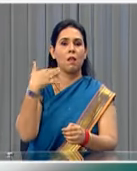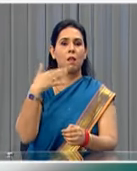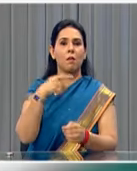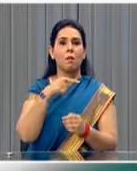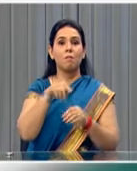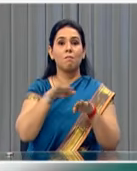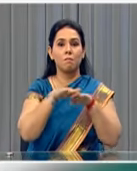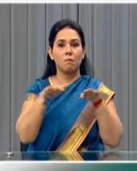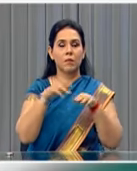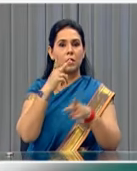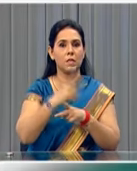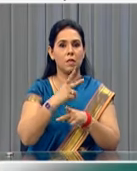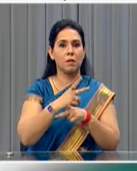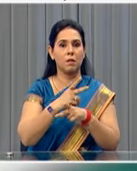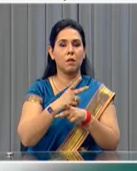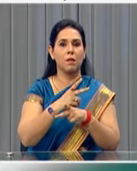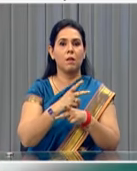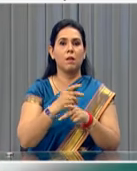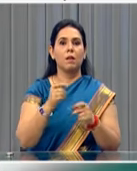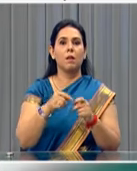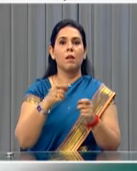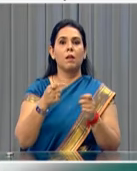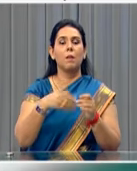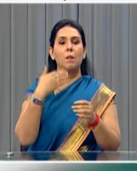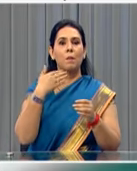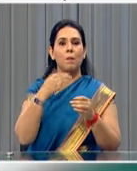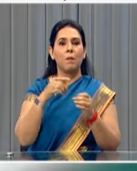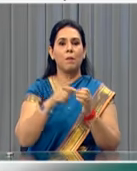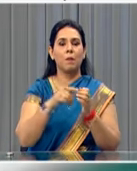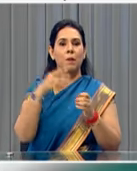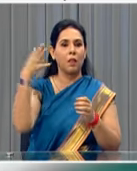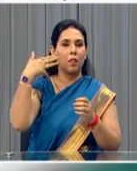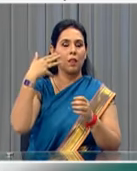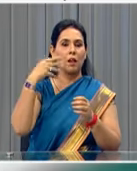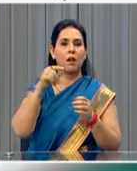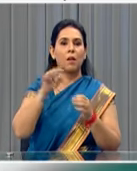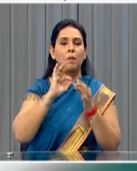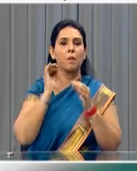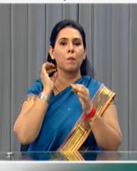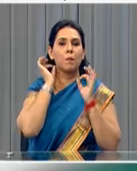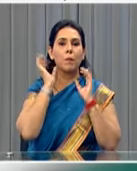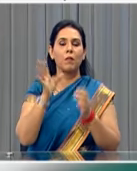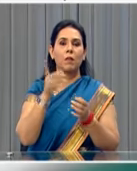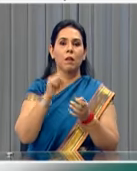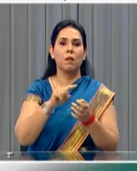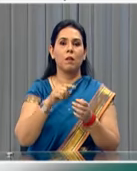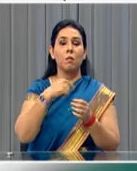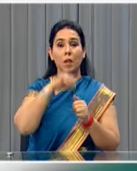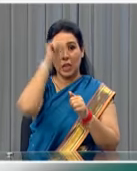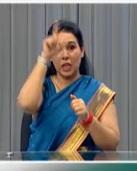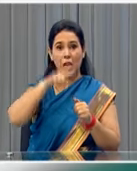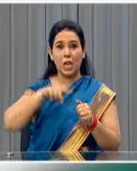से, पवित्र तिरंगे झंडे की साक्षी से मैं देशवासियों को